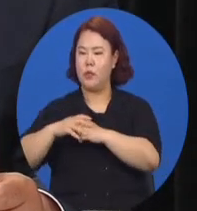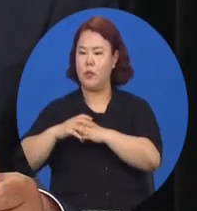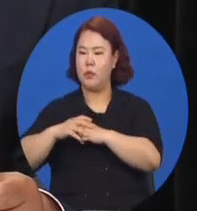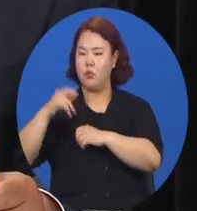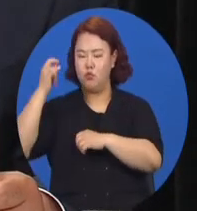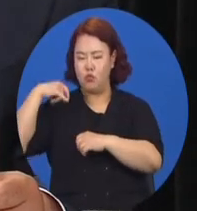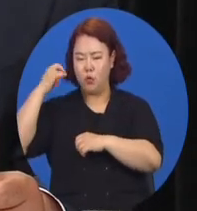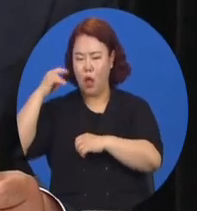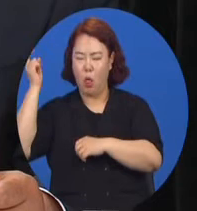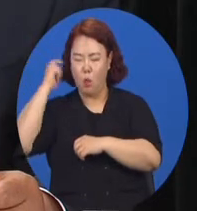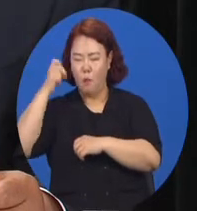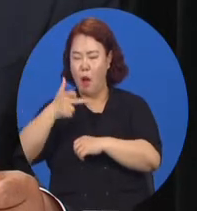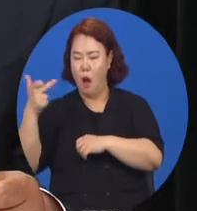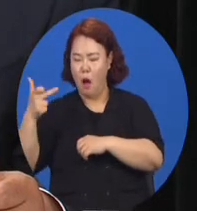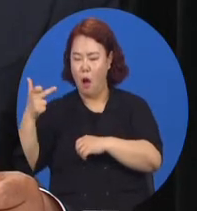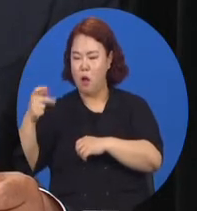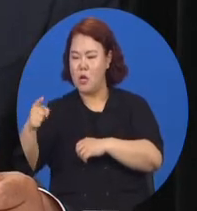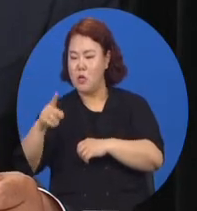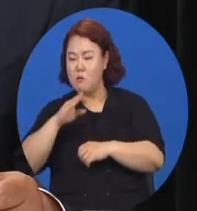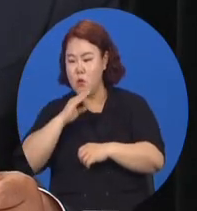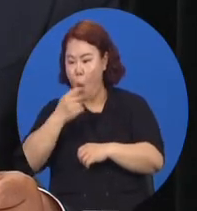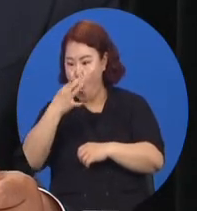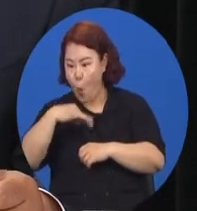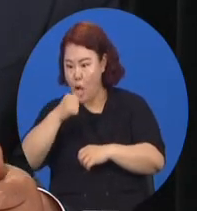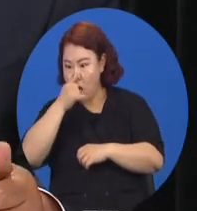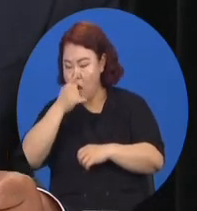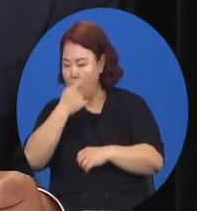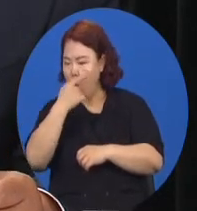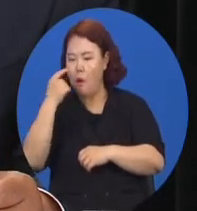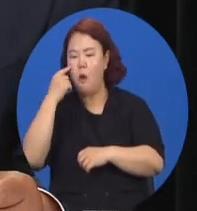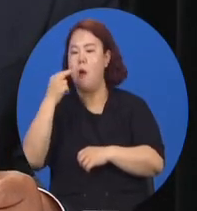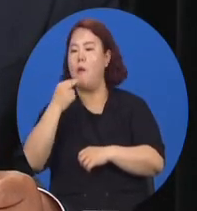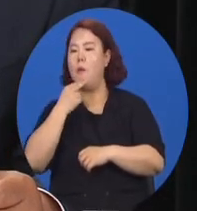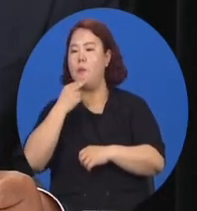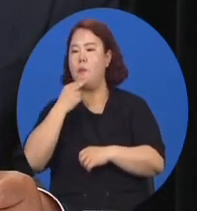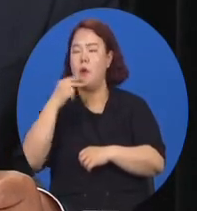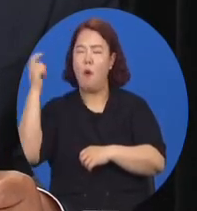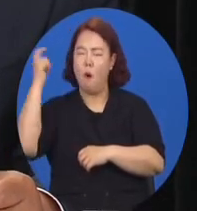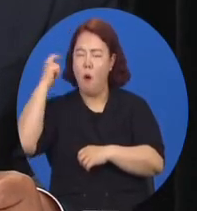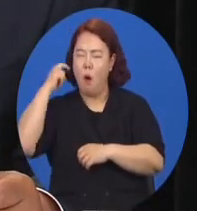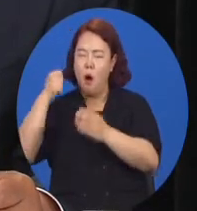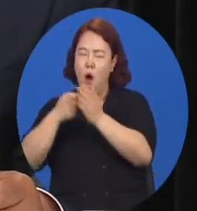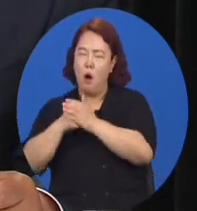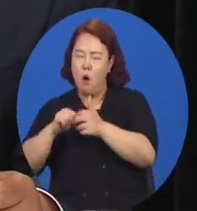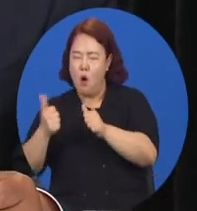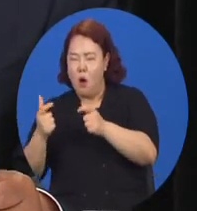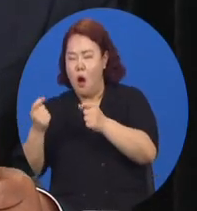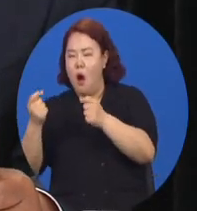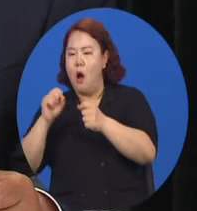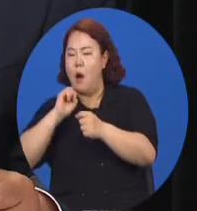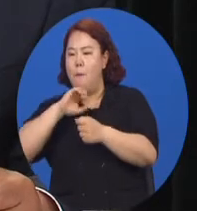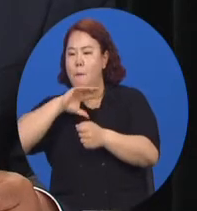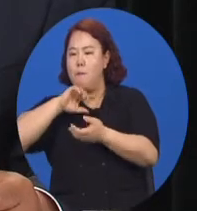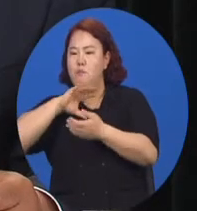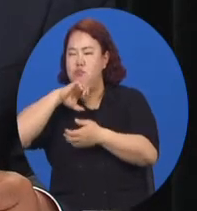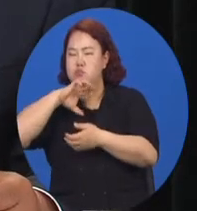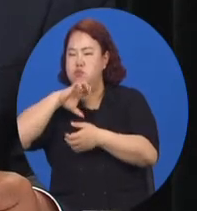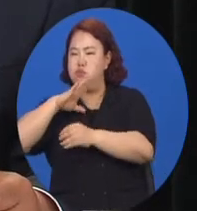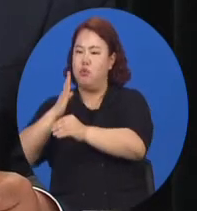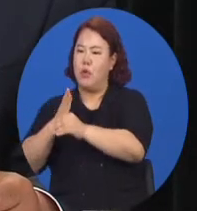실효성이 검증되지도 않고 이 소음 때문에 지역 주민들이 죽겠다고 반응을 일으키는 이 초대형